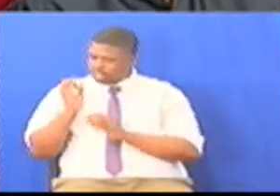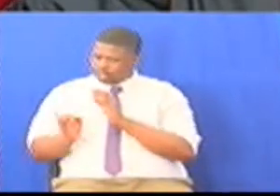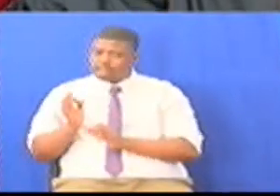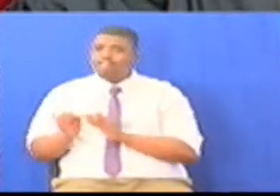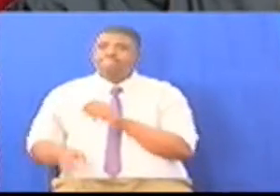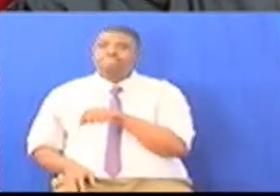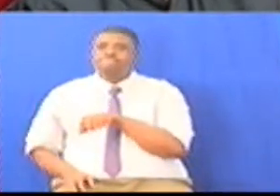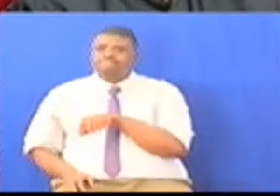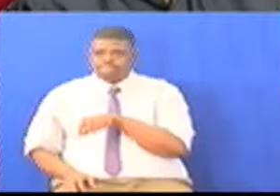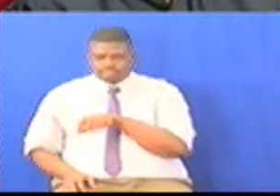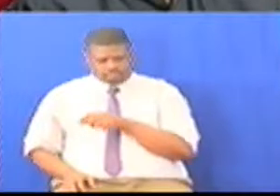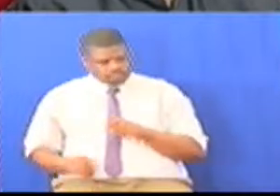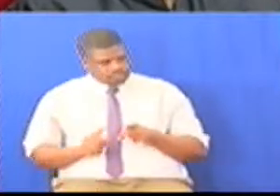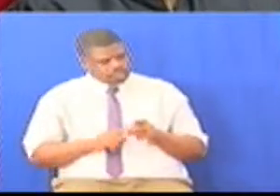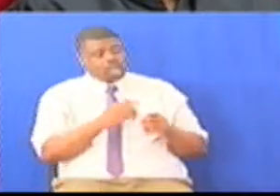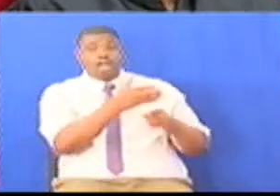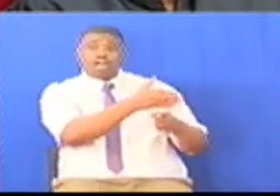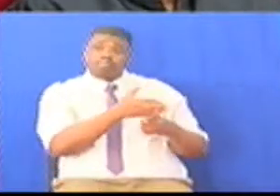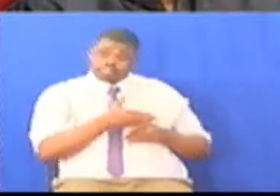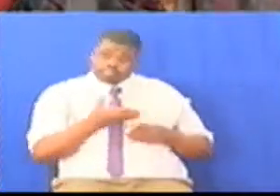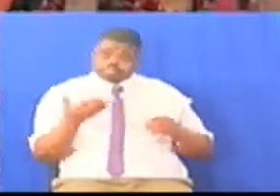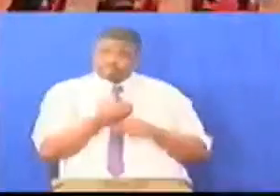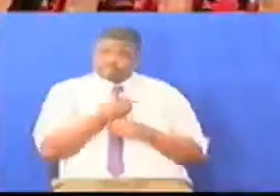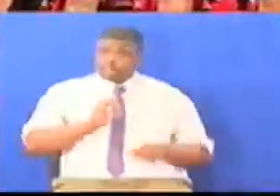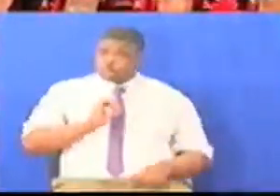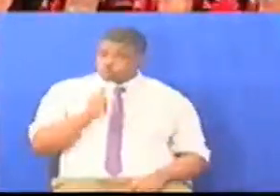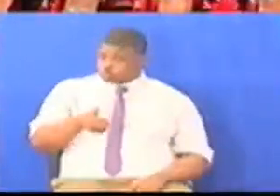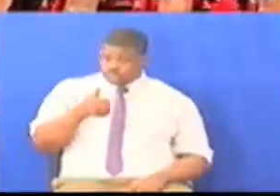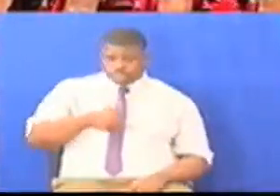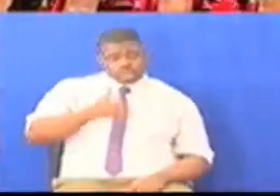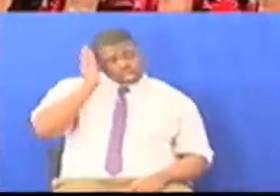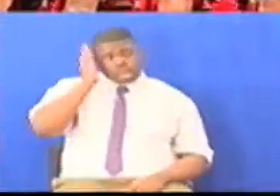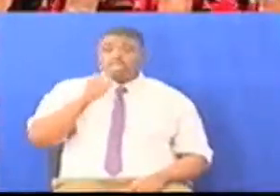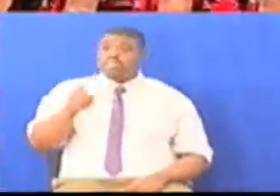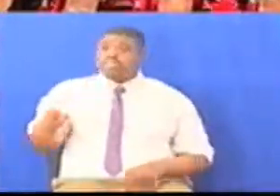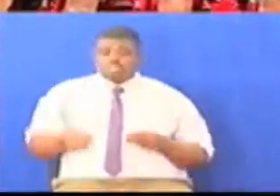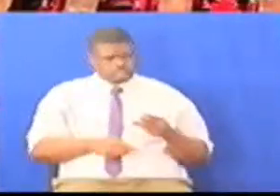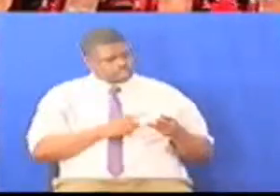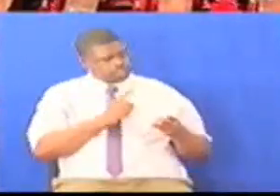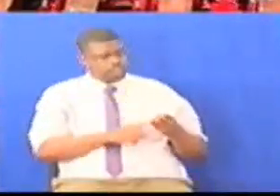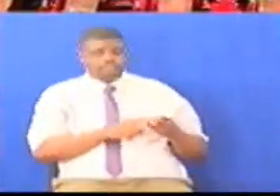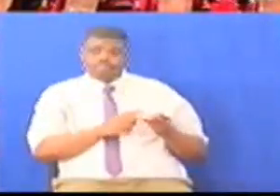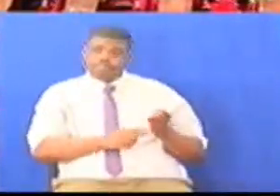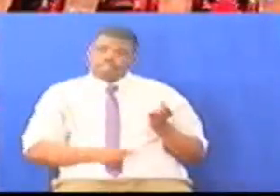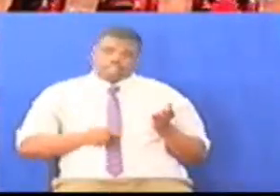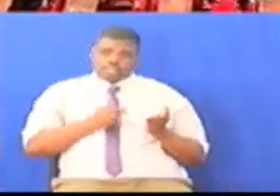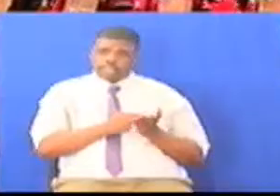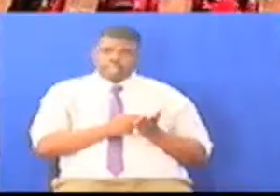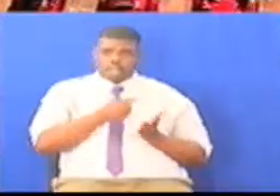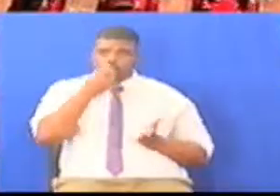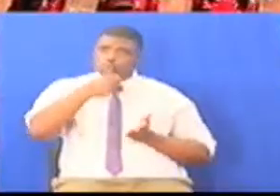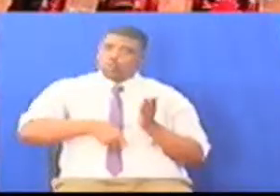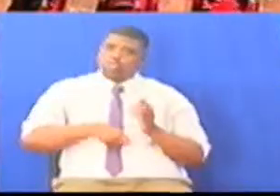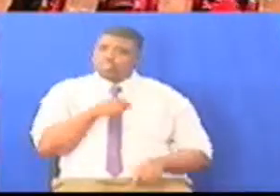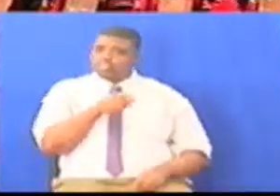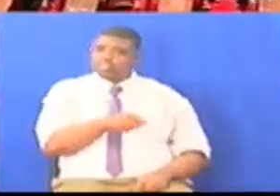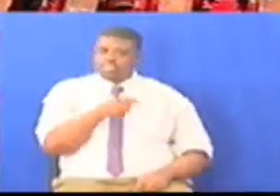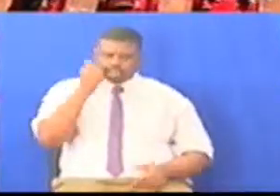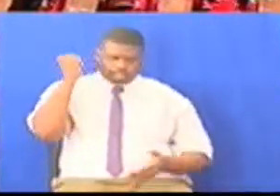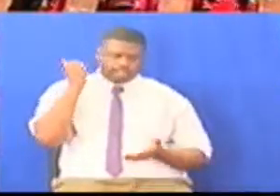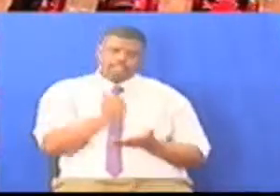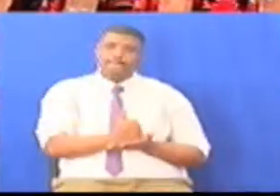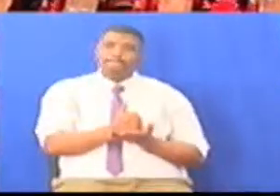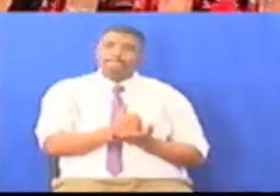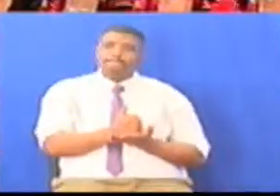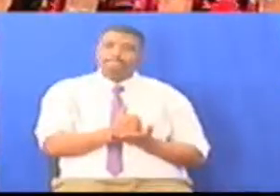paid up, kampuni ipate idhini ya serikali kufanya hivyo, na tatu hisa hizo zitoze kodi ya ushuru wa stamp, yani